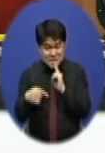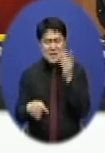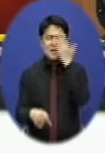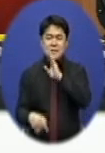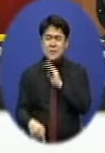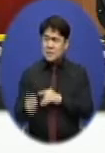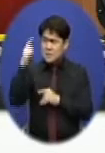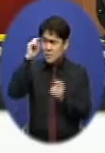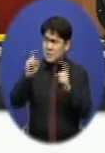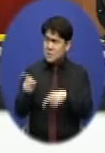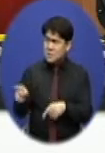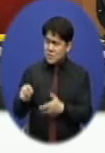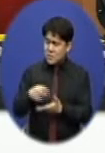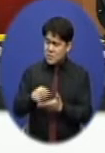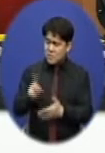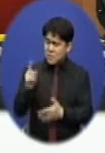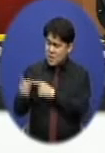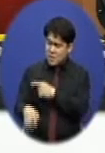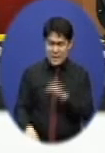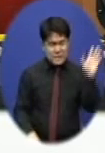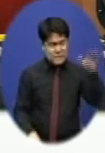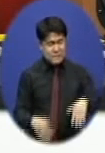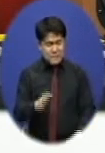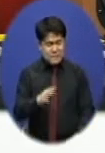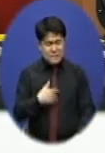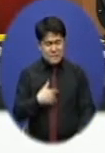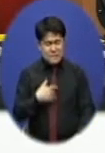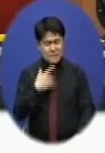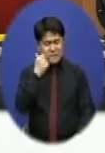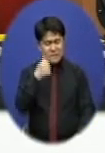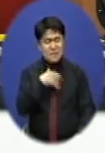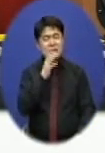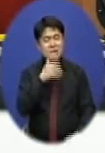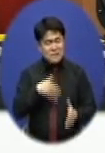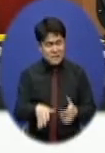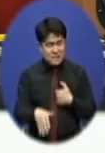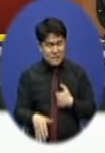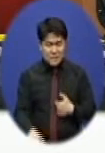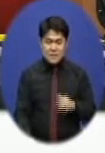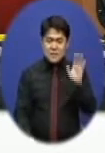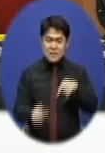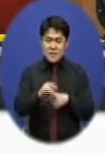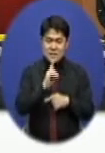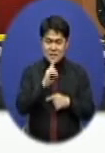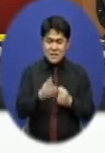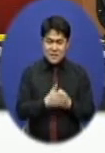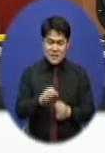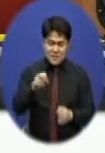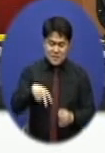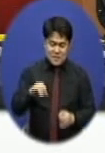아, 정신 차리세요. 아니요. 저도 46세라서 저는 그런가. 사투리를 쓴다고 해서 운가 네. 뭐 이인가